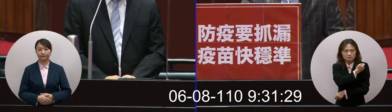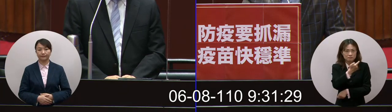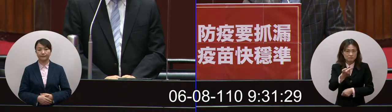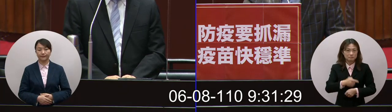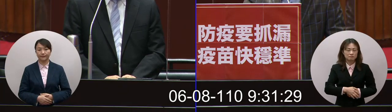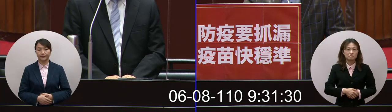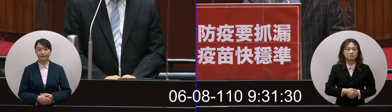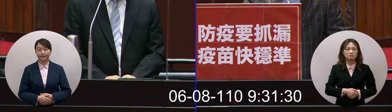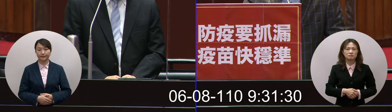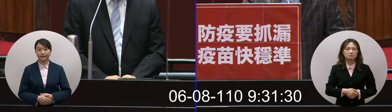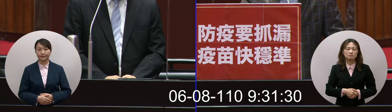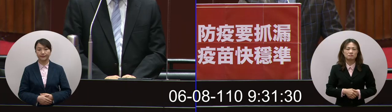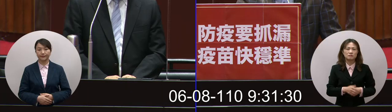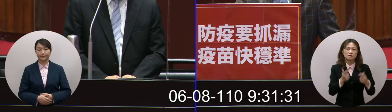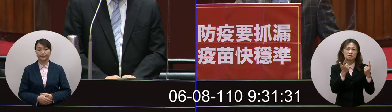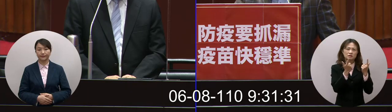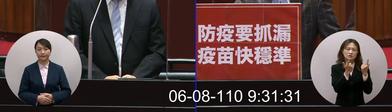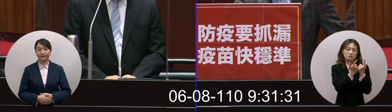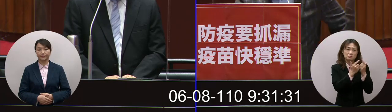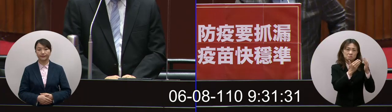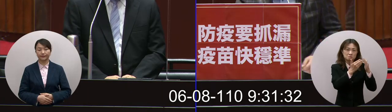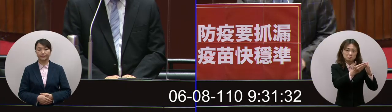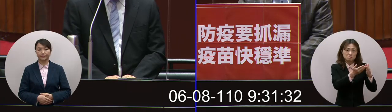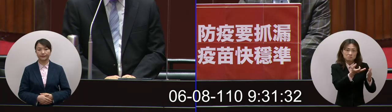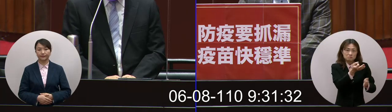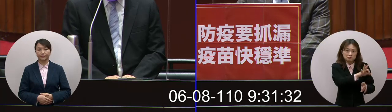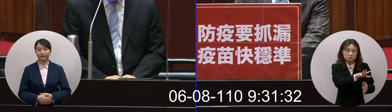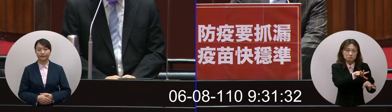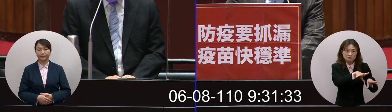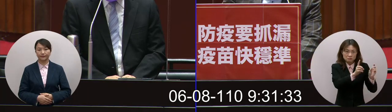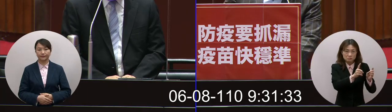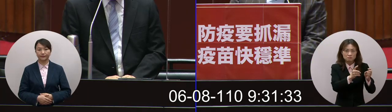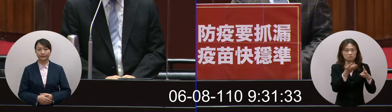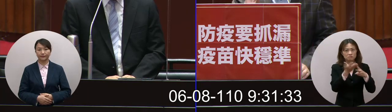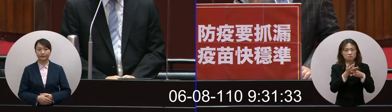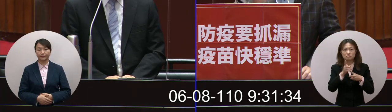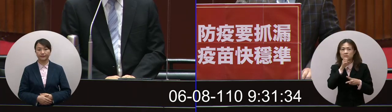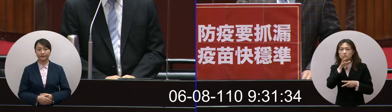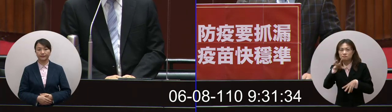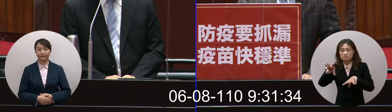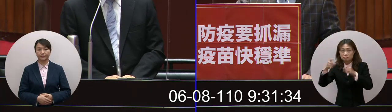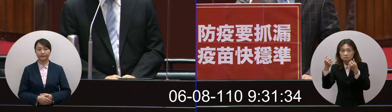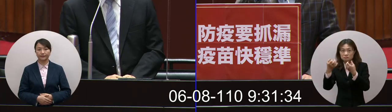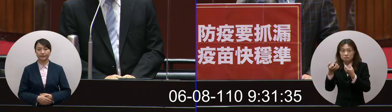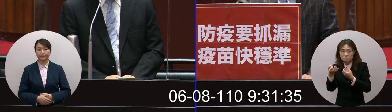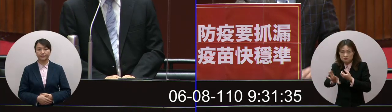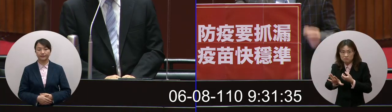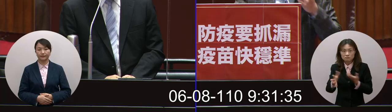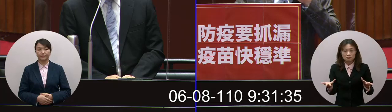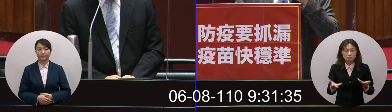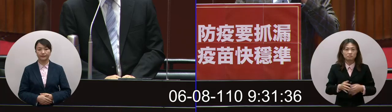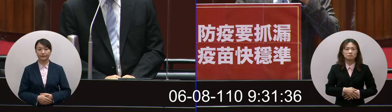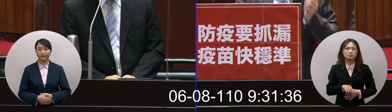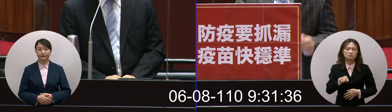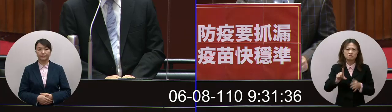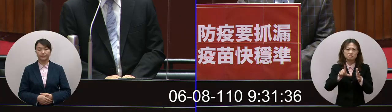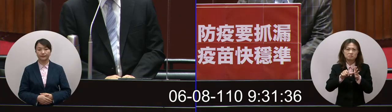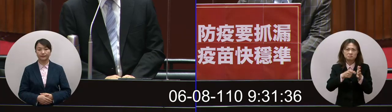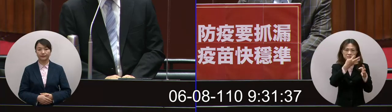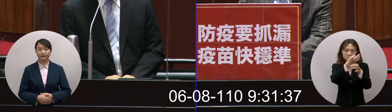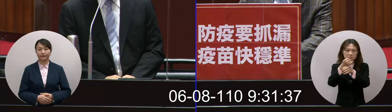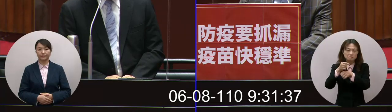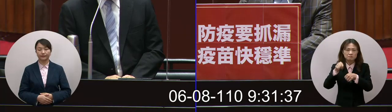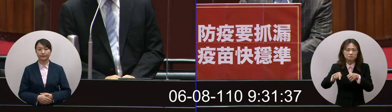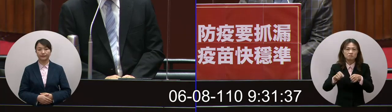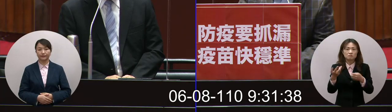到底是台北市先免费，或者是咱中央先决定免费？这个时间点其实牵涉到一个问题，叫做